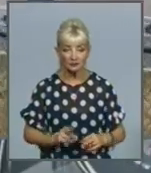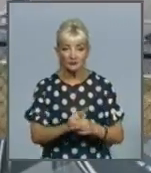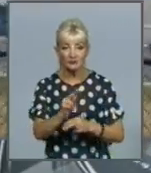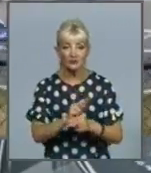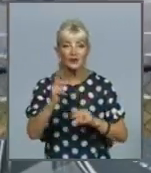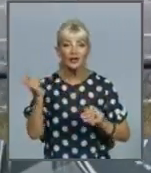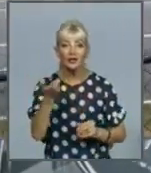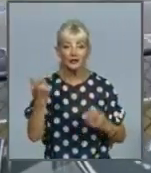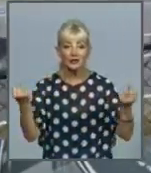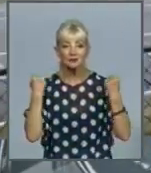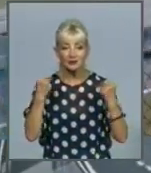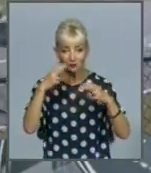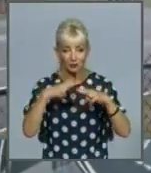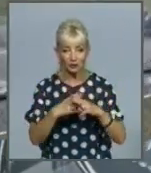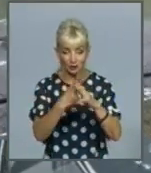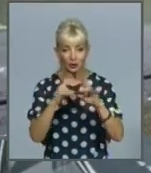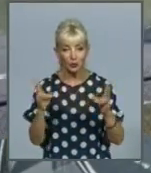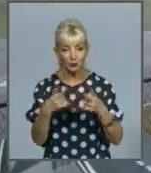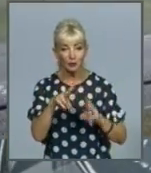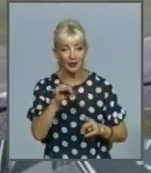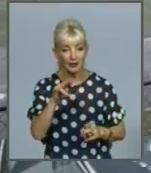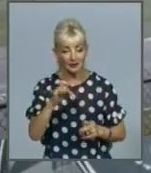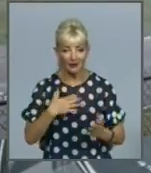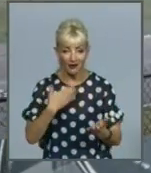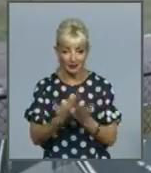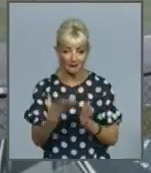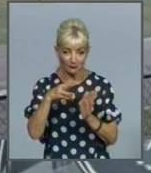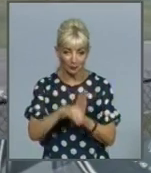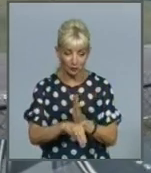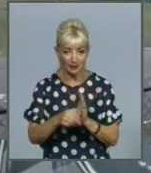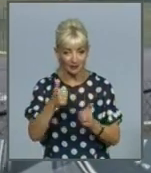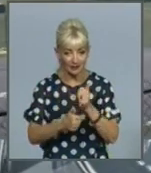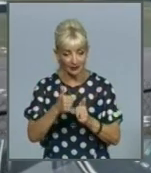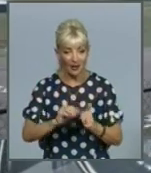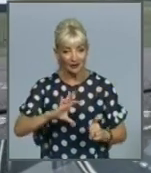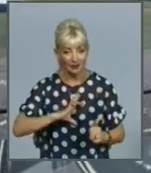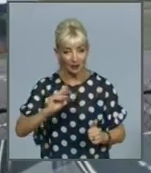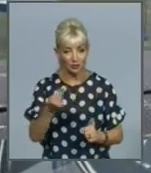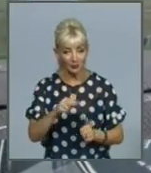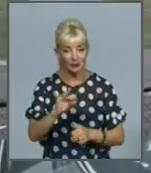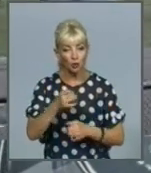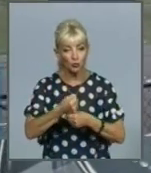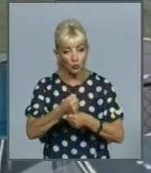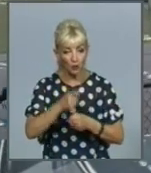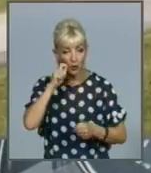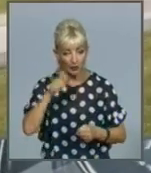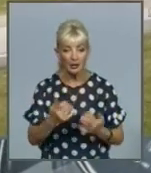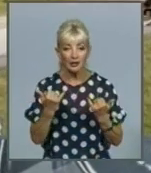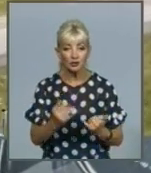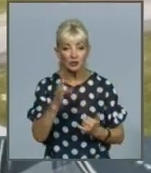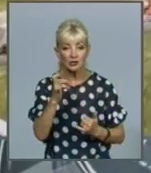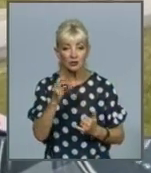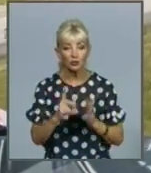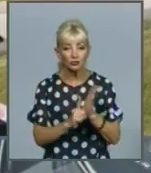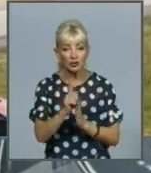Воспитанники Харьковского спортивно-технического клуба «Лидер» активно включились в борьбу за награды чемпионата и Кубка страны. Нынешний сезон стартовал